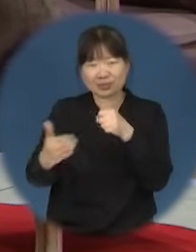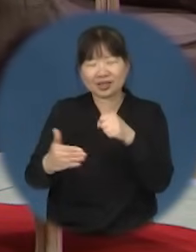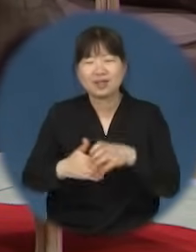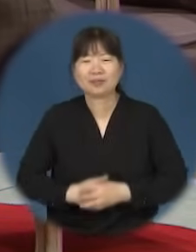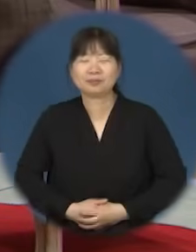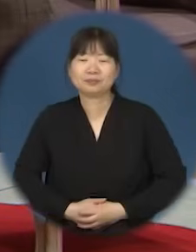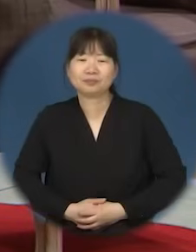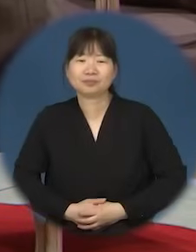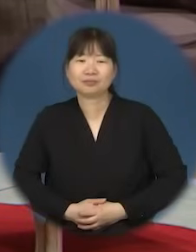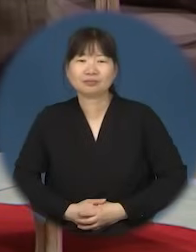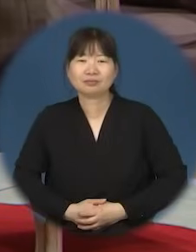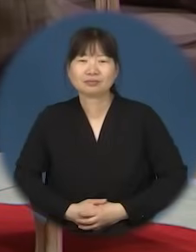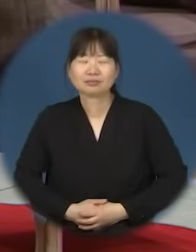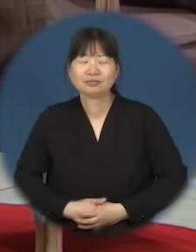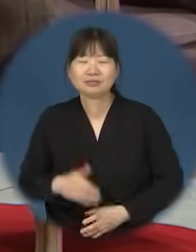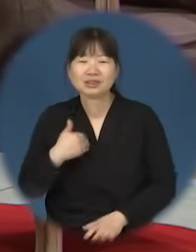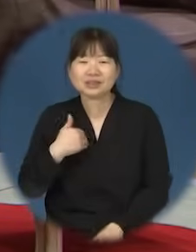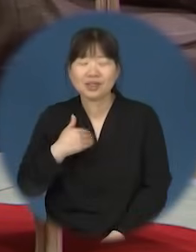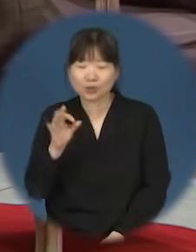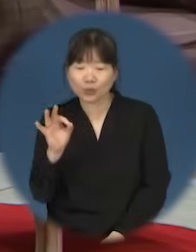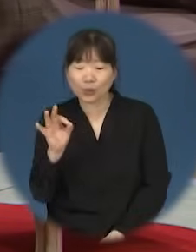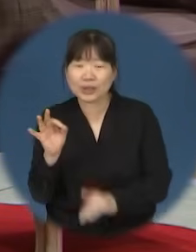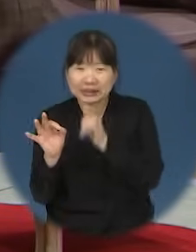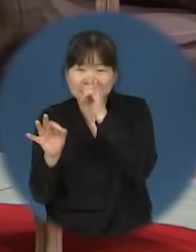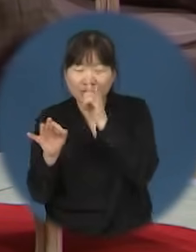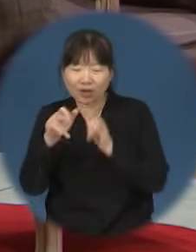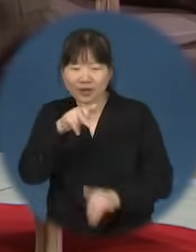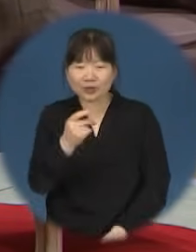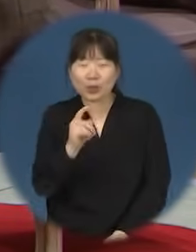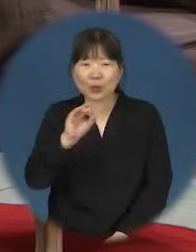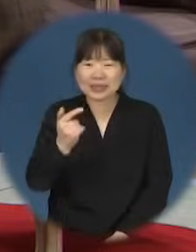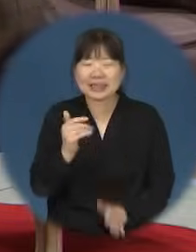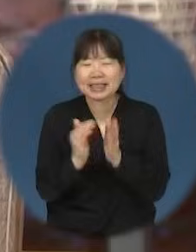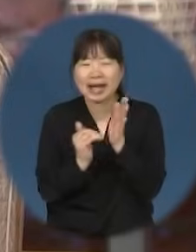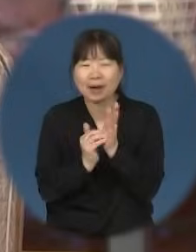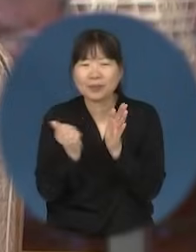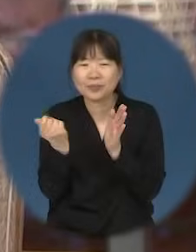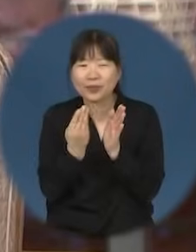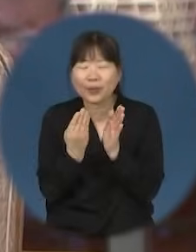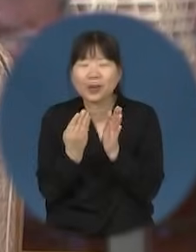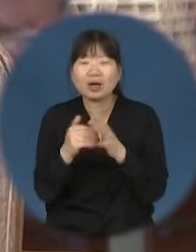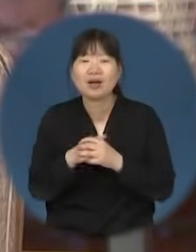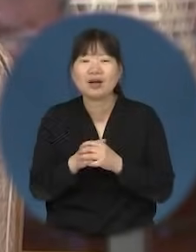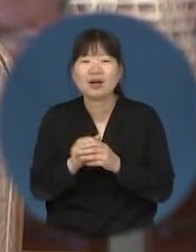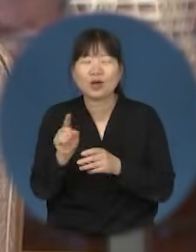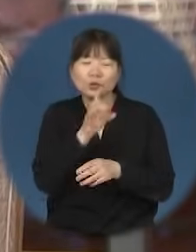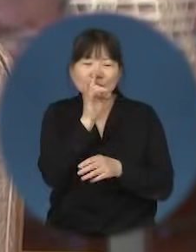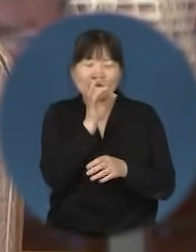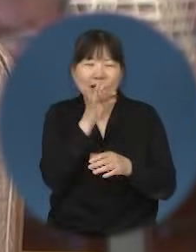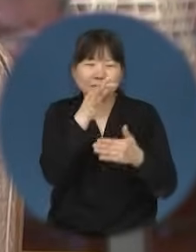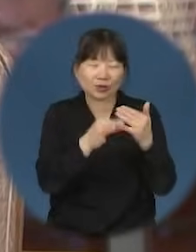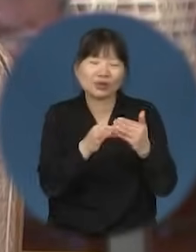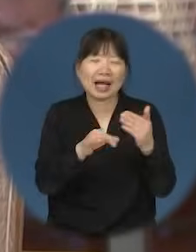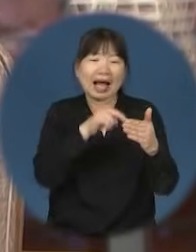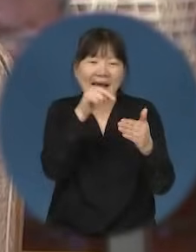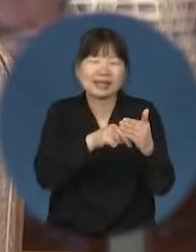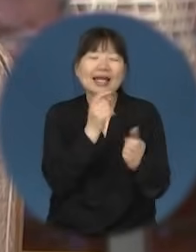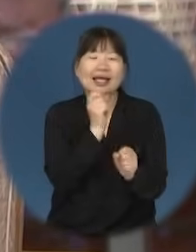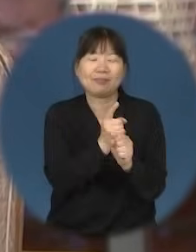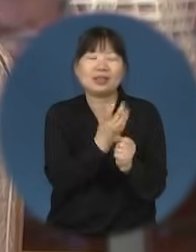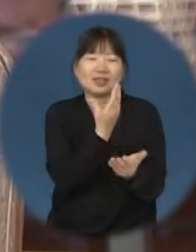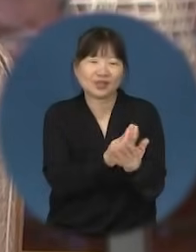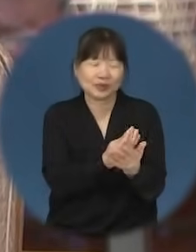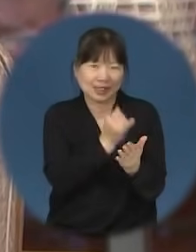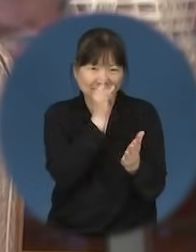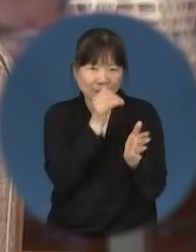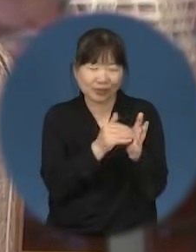제 화폐 코인이 있다 그러면 코인에 대한 암호가 거기에 중앙화 시스템에 있는 거예요. 어허. 그러니까